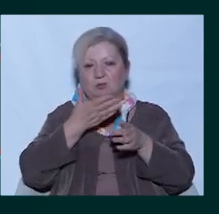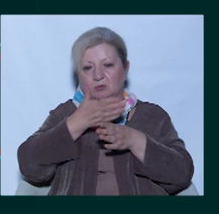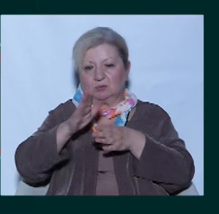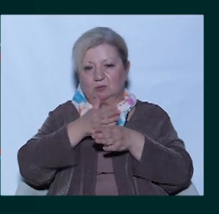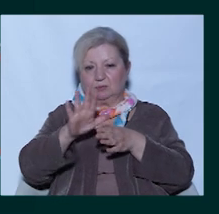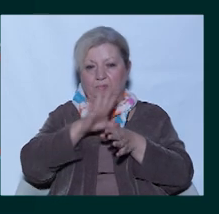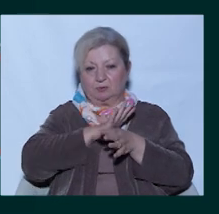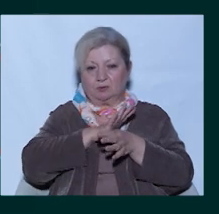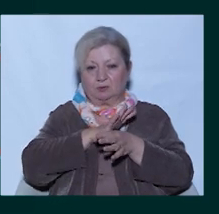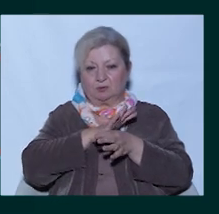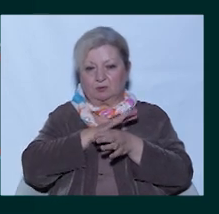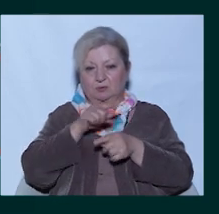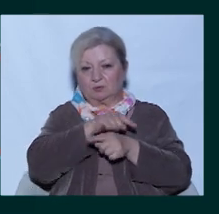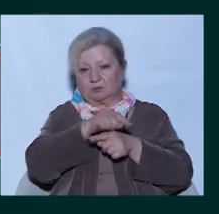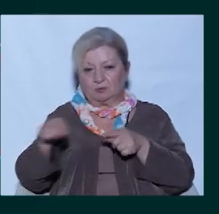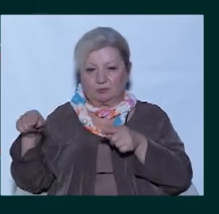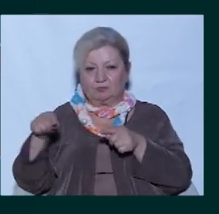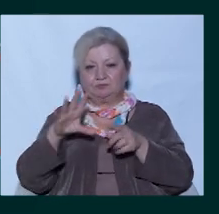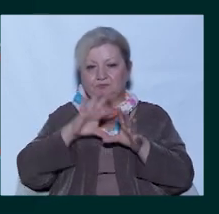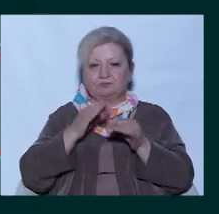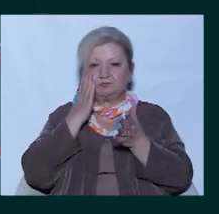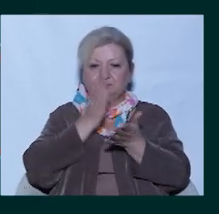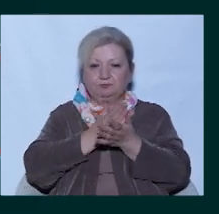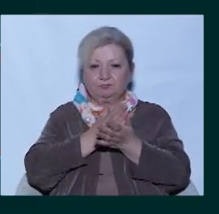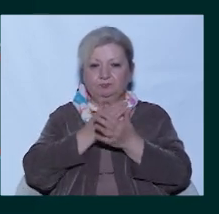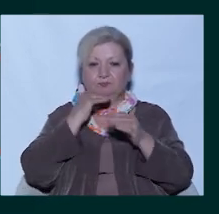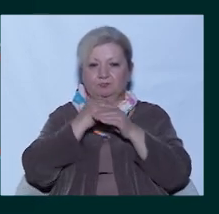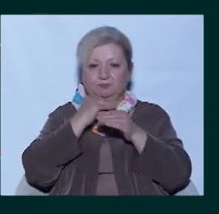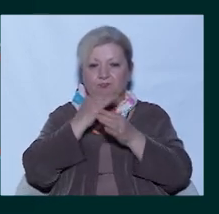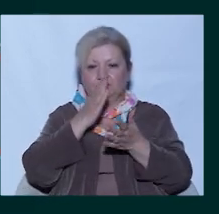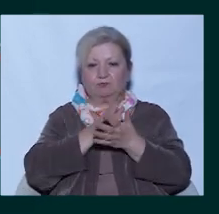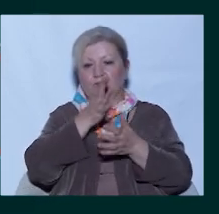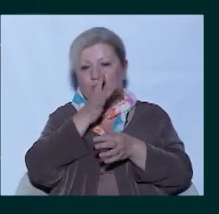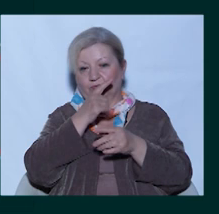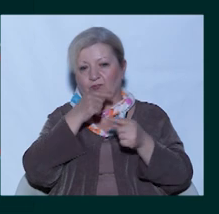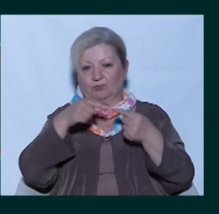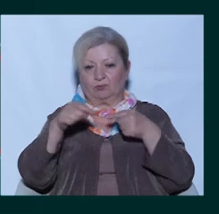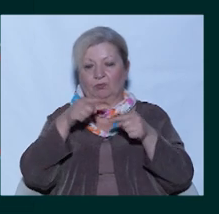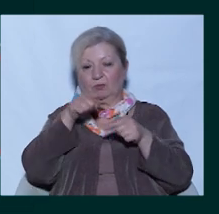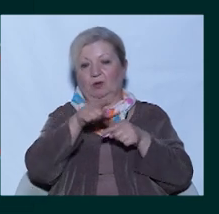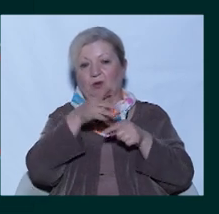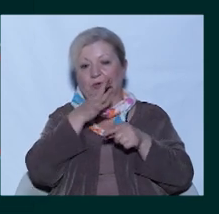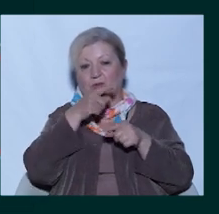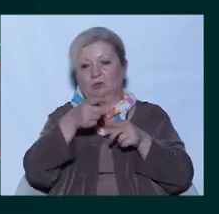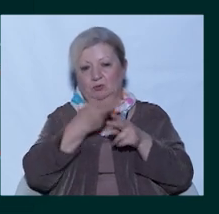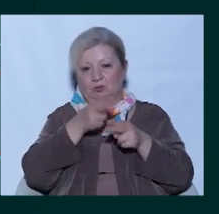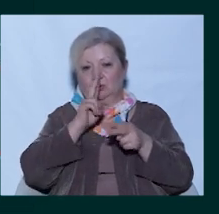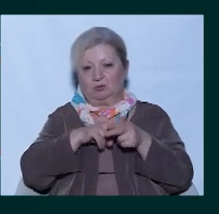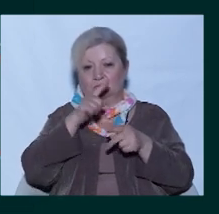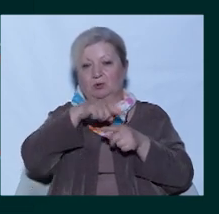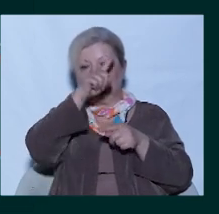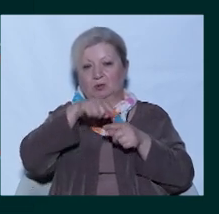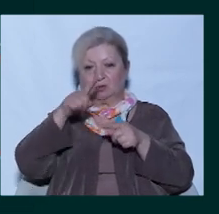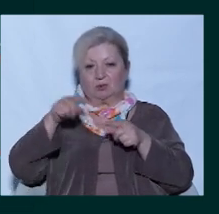გამოიყოფოდა ამ გამტარზე, პირდაპირ პროპორციულ დენის კვადრატს წინაღობის და დროის, აი ეს არის ის დრო. მას შესაძამე გრაფიკულად